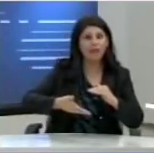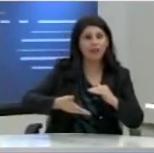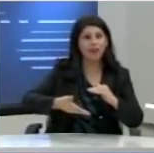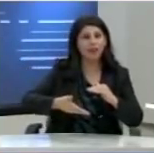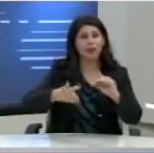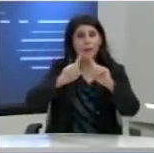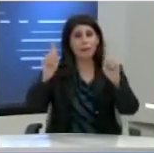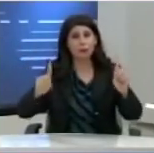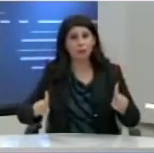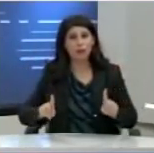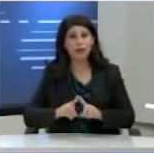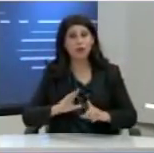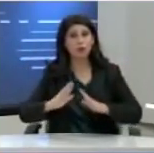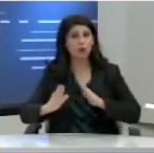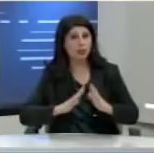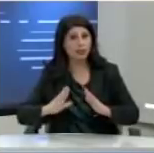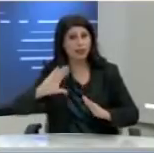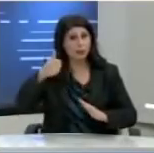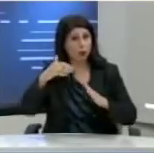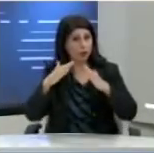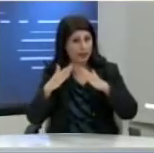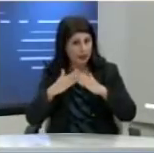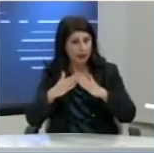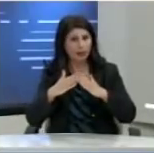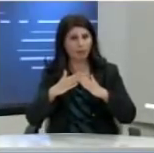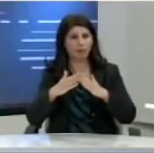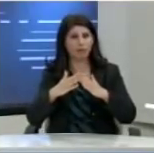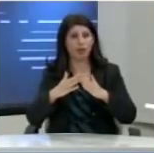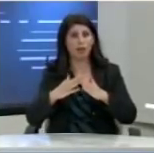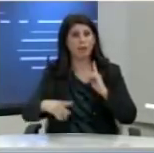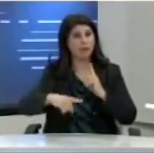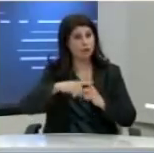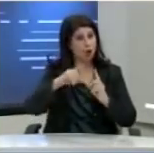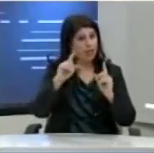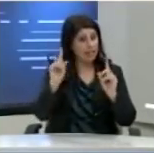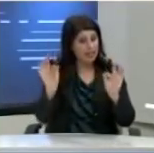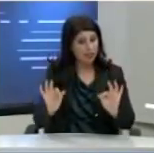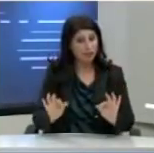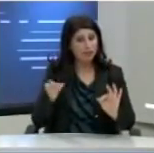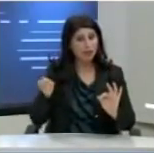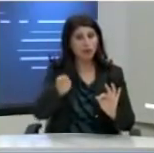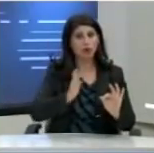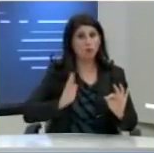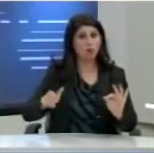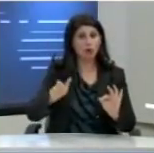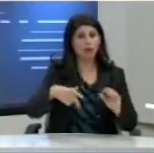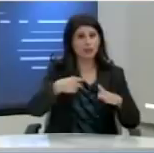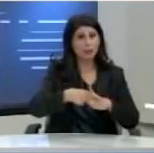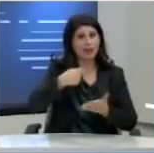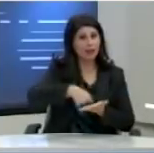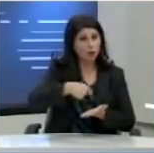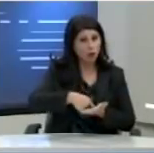το πλαίσιο προστασίας για την πρώτη κατοικία, με τις ευνοϊκές ρυθμίσεις για τις οφειλές των πολιτών σε ταμεία και